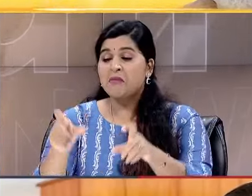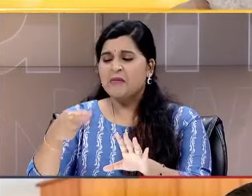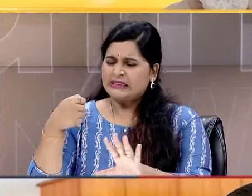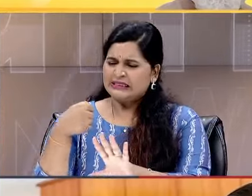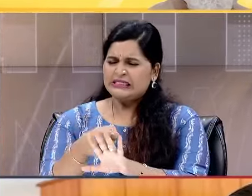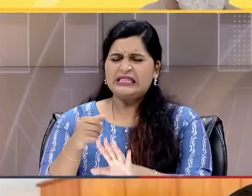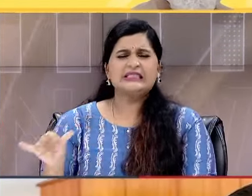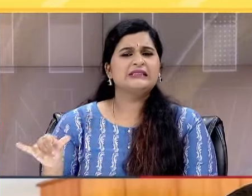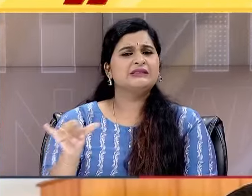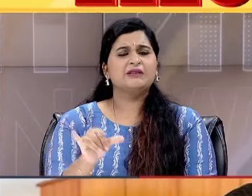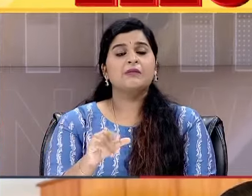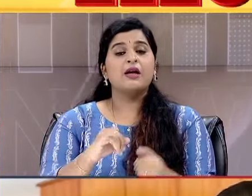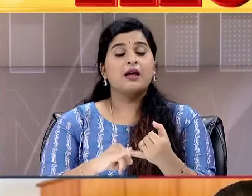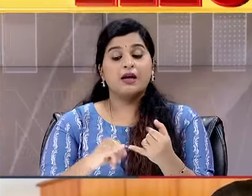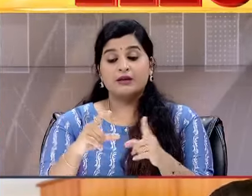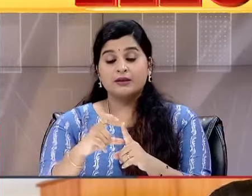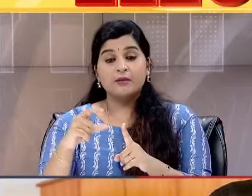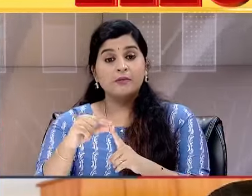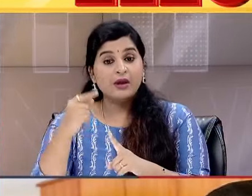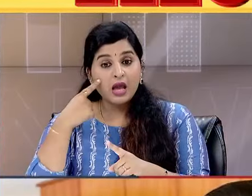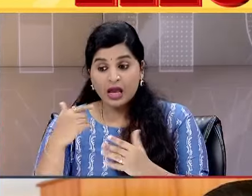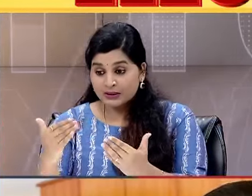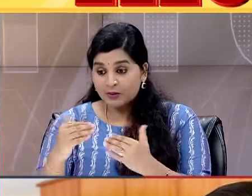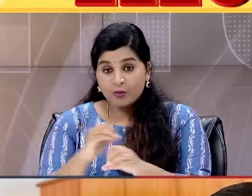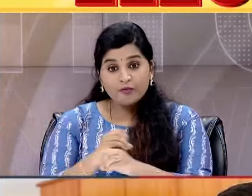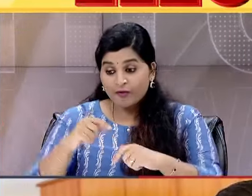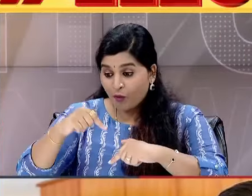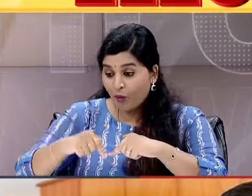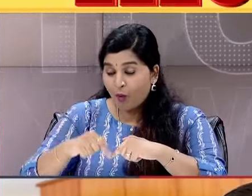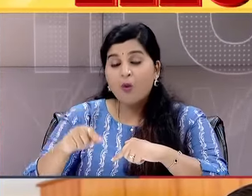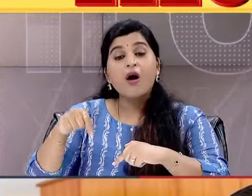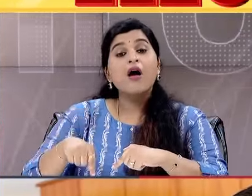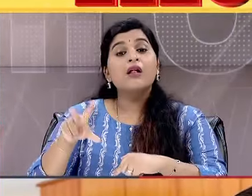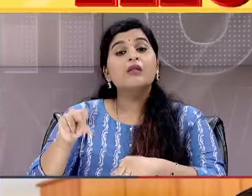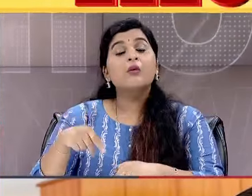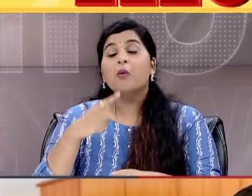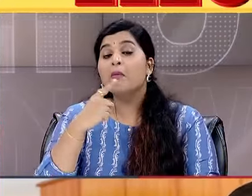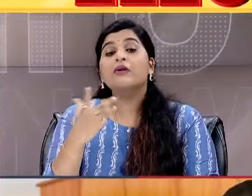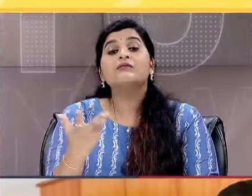തെളിവാണിത്. എസ് ഡി പി യുടെ പിന്തുണ വേണ്ടെന്ന് പറയുമ്പോഴും വോട്ട് വേണ്ടെന്ന് പറയാൻ കോൺഗ്രസ് തയ്യാറല്ലെന്നും എം വി ഗോവിന്ദൻ.